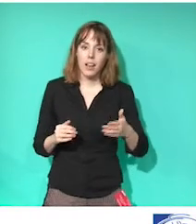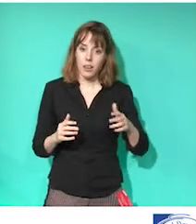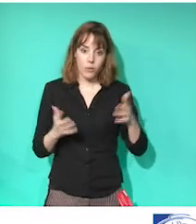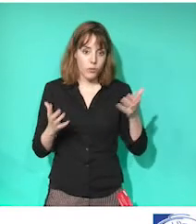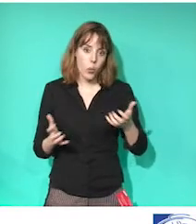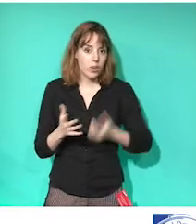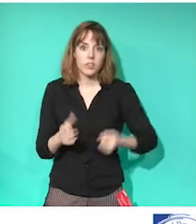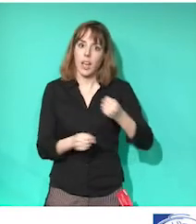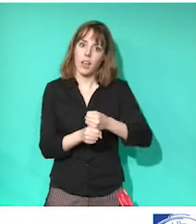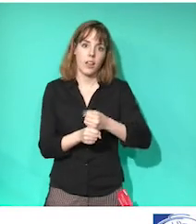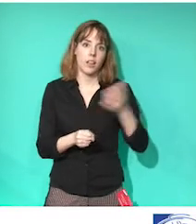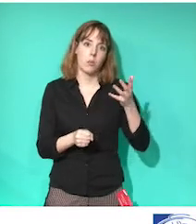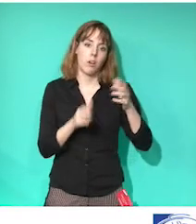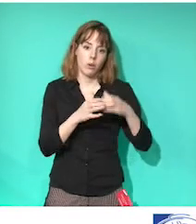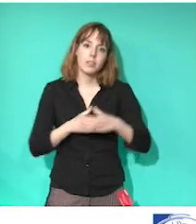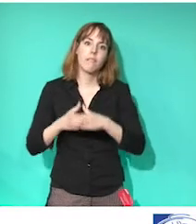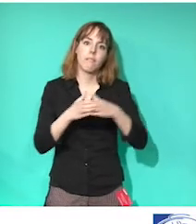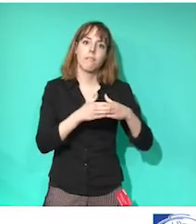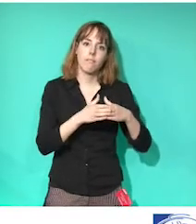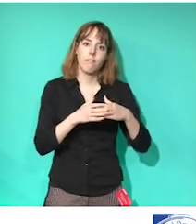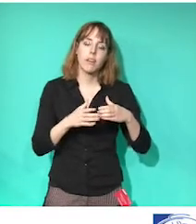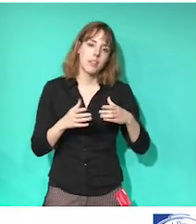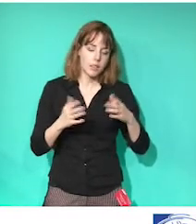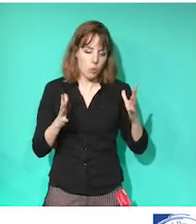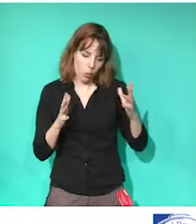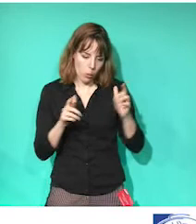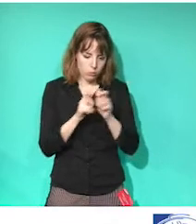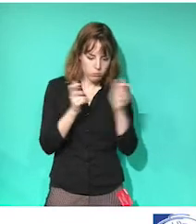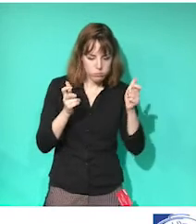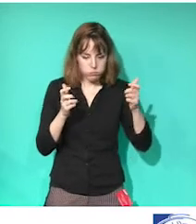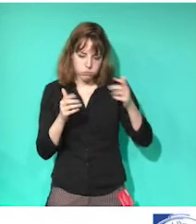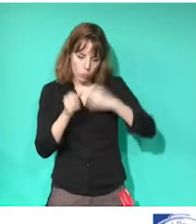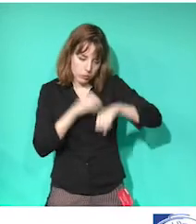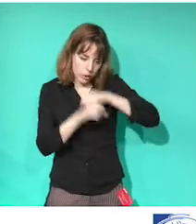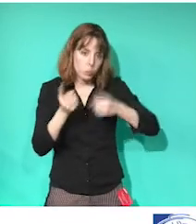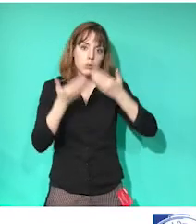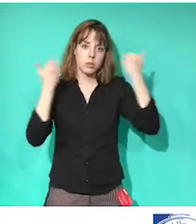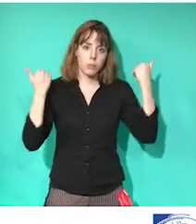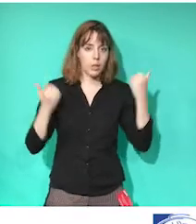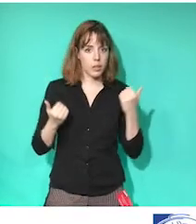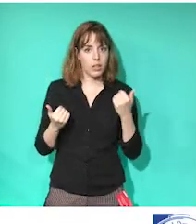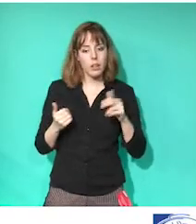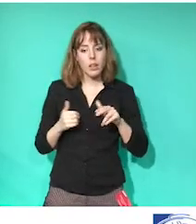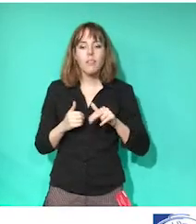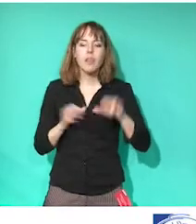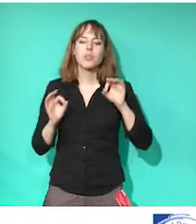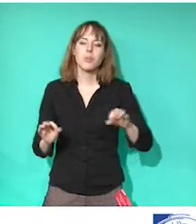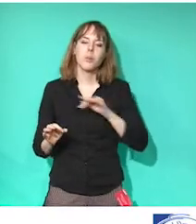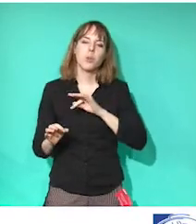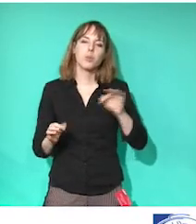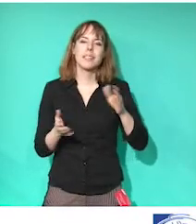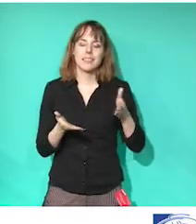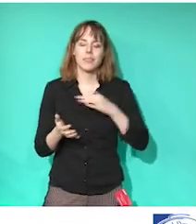la création d'un collectif dont la forme reste à déterminer et qui, je le sais, va être un petit peu évoqué par Françoise.